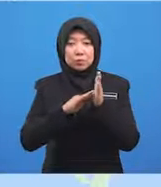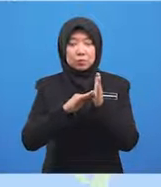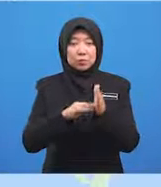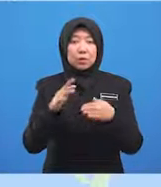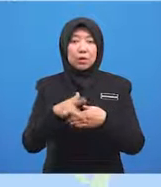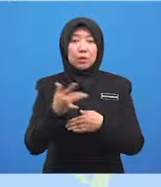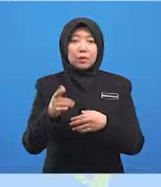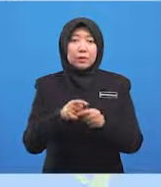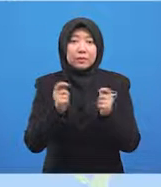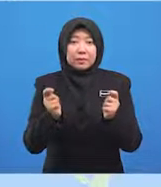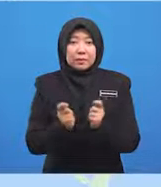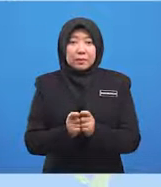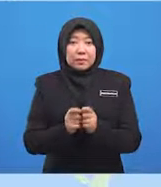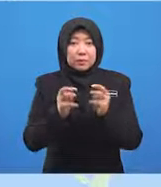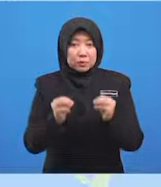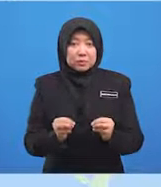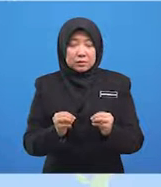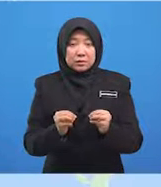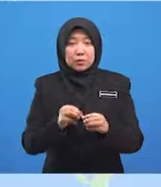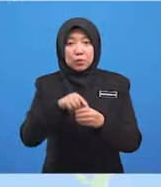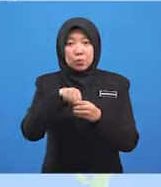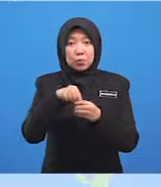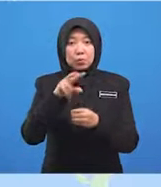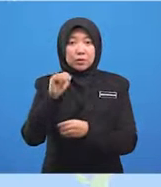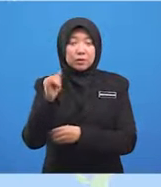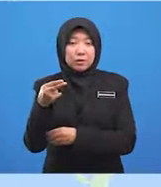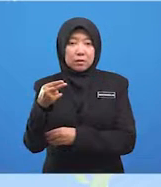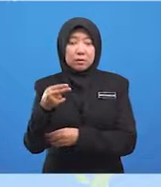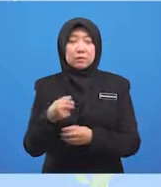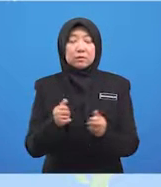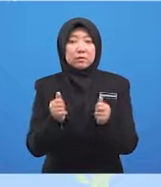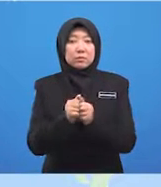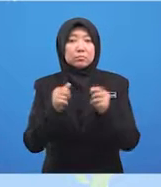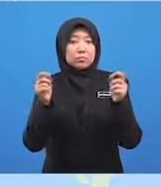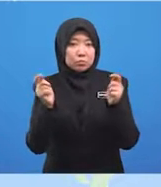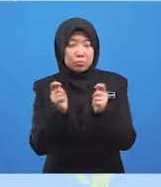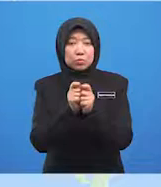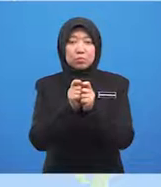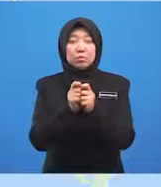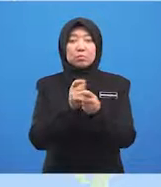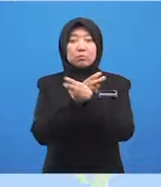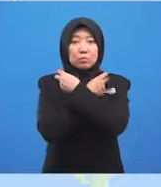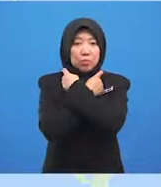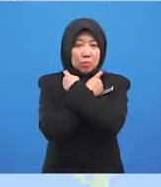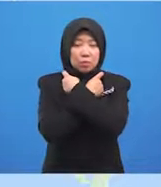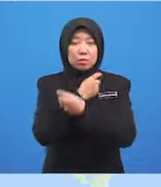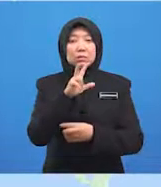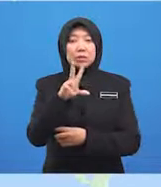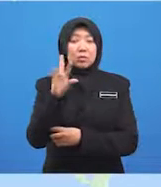terawal penempatan manusia di guenya Serawak yelah melalui penemuan sebuah tengkorak rusgio